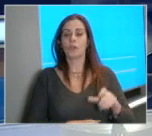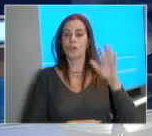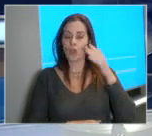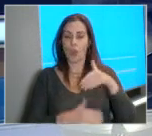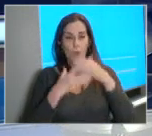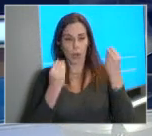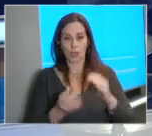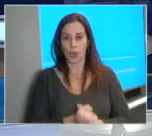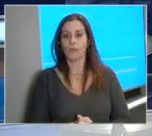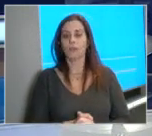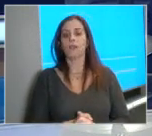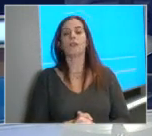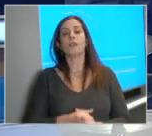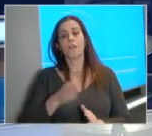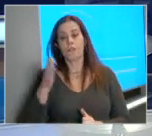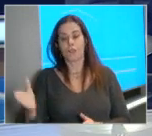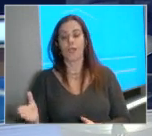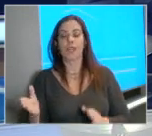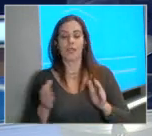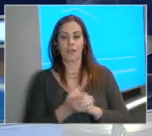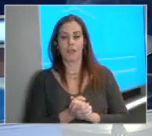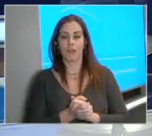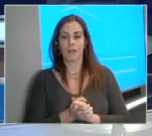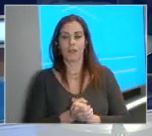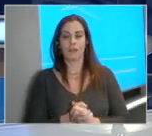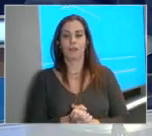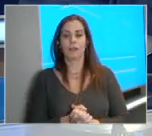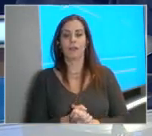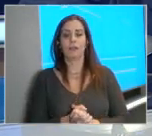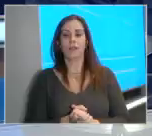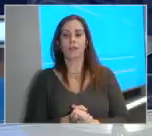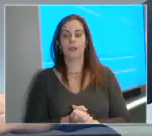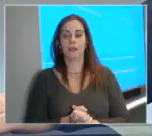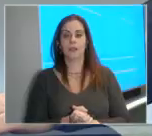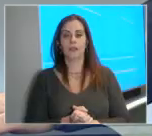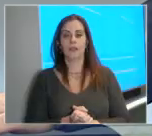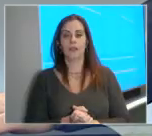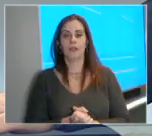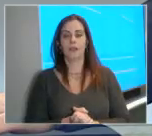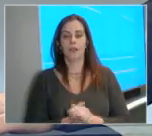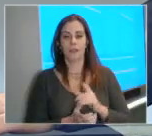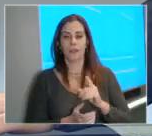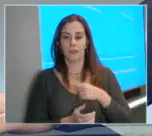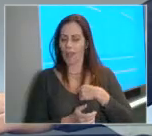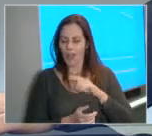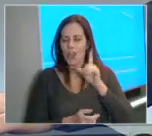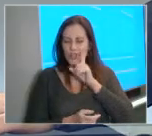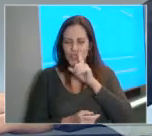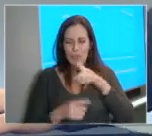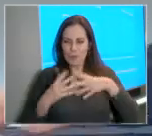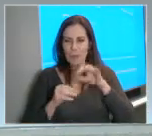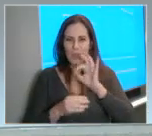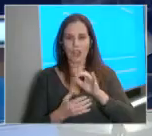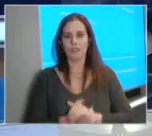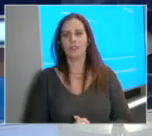שלום. בוקר טוב. בוקר טוב, דודי, וגלעד בהירי. ביהרי. ביהרי. עוד נפטר פה את התחקיר. אל תדאג, אנחנו נגרום לשוק